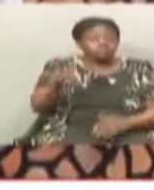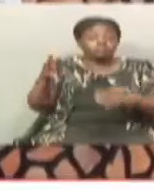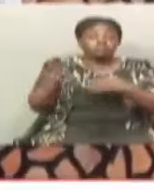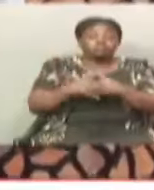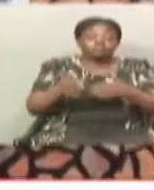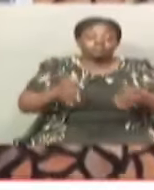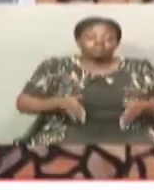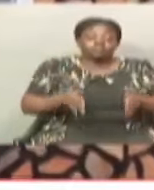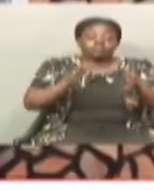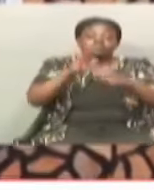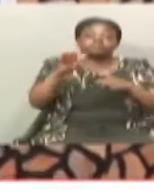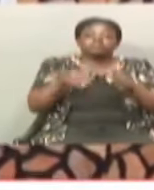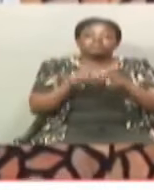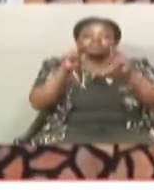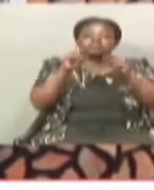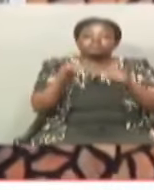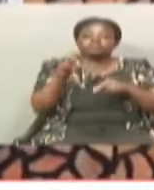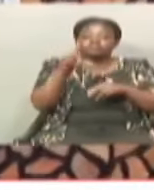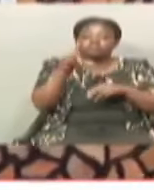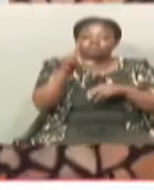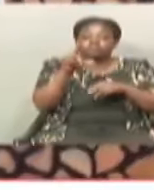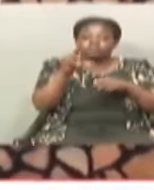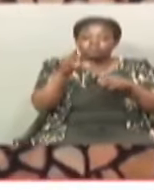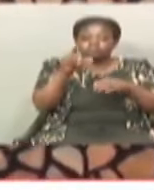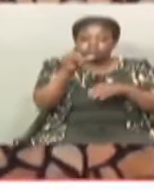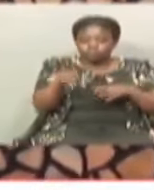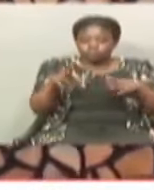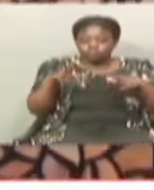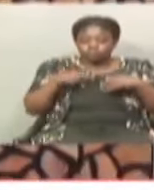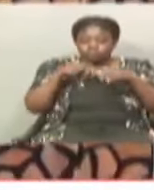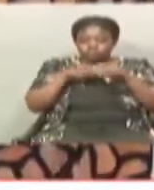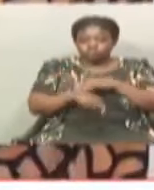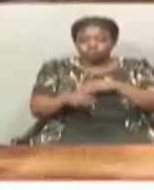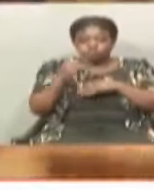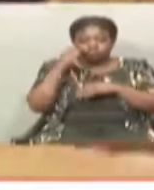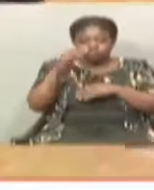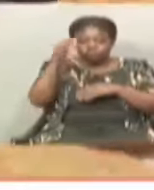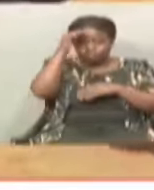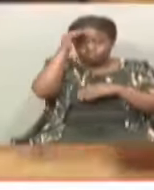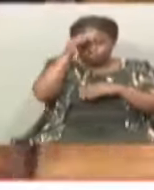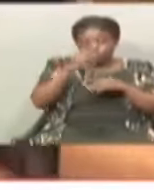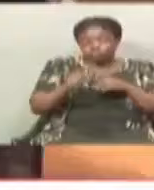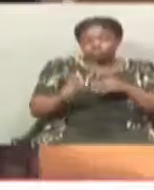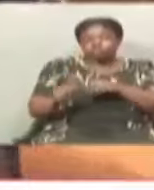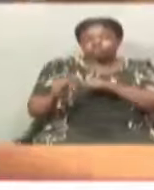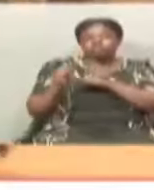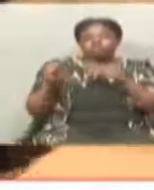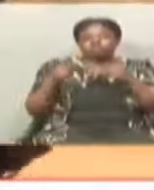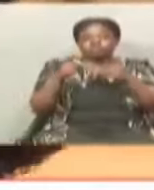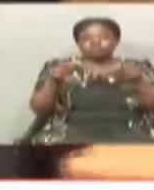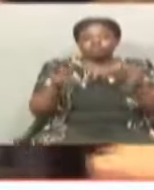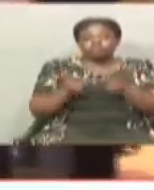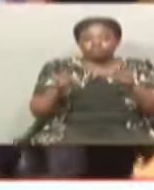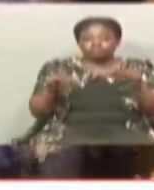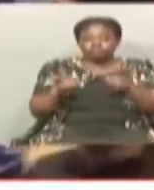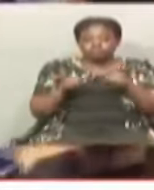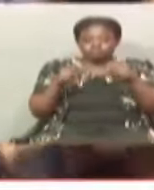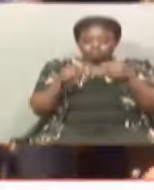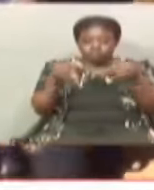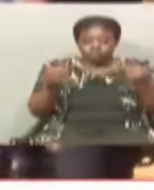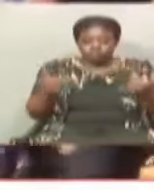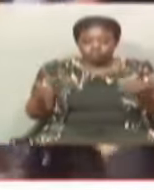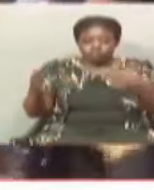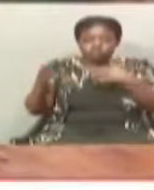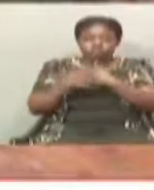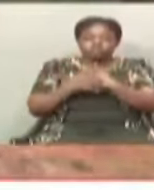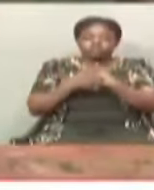gyonna nga tewali akkirizibwa kuyingira tusanze poliisi ngeri bakubakanya maamu Basize kifo kyonna nga bamulekwa besibidde mu